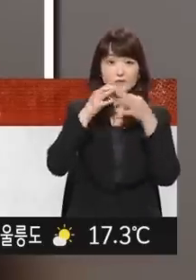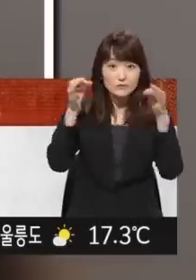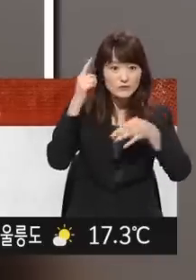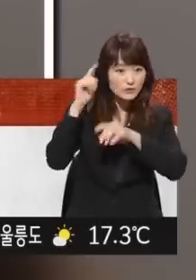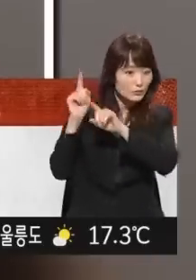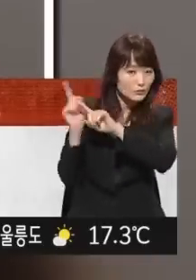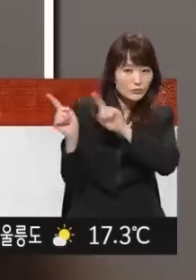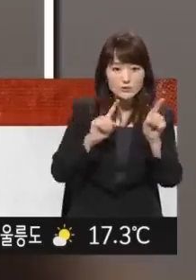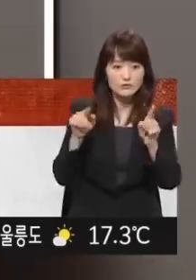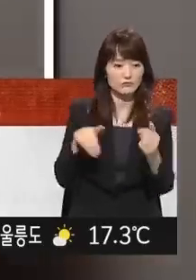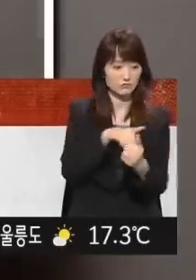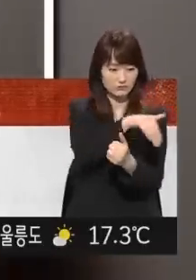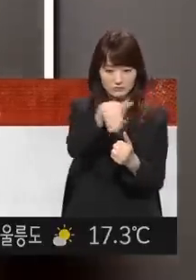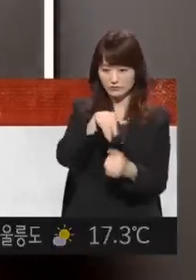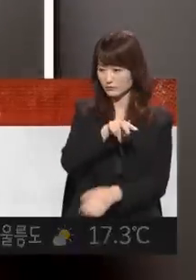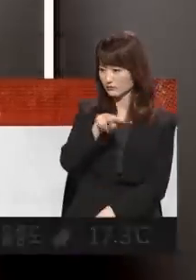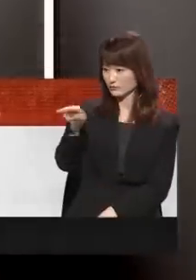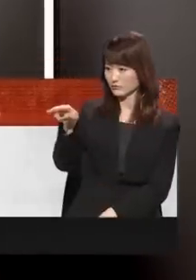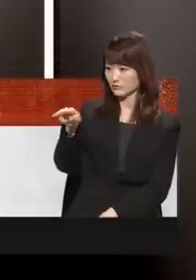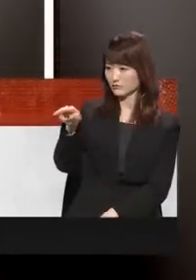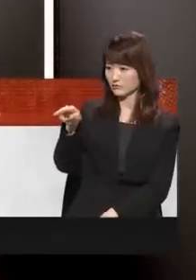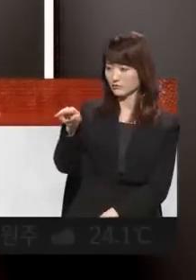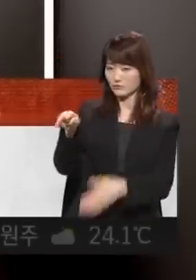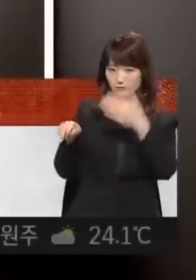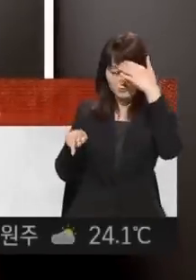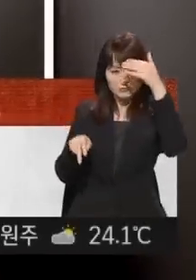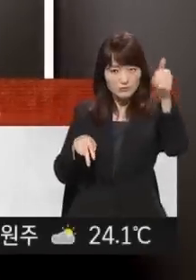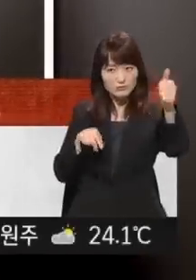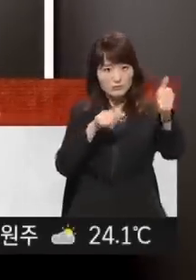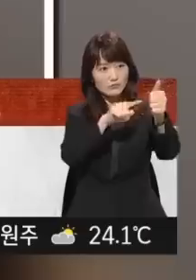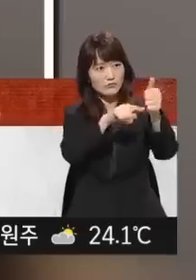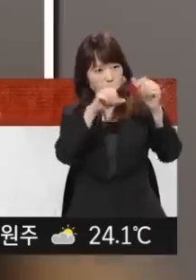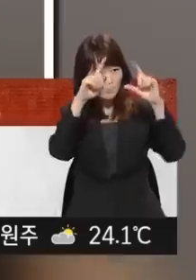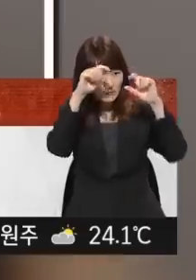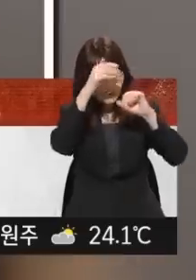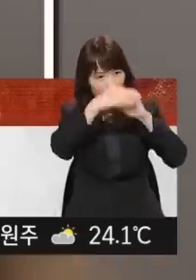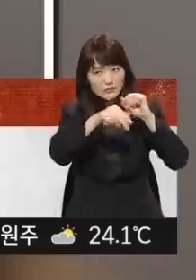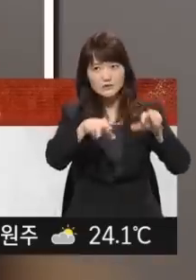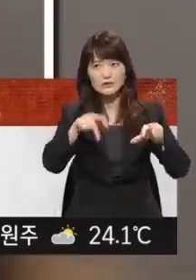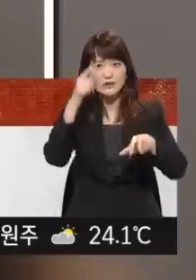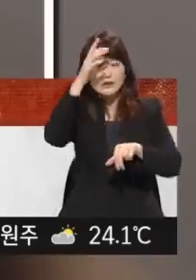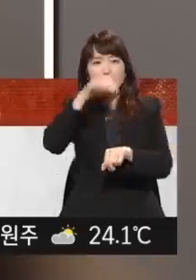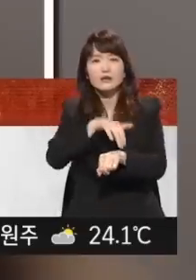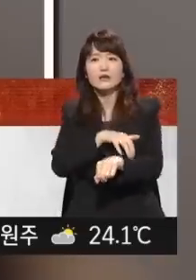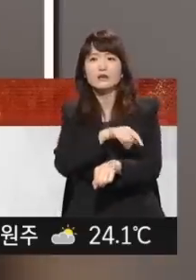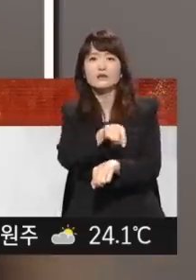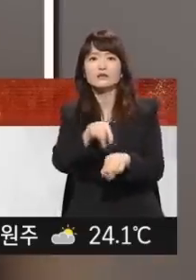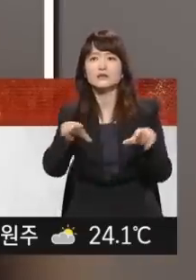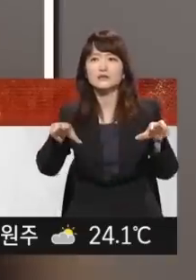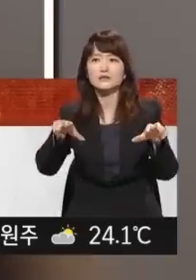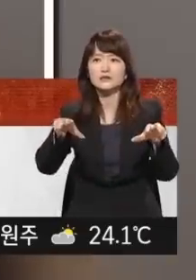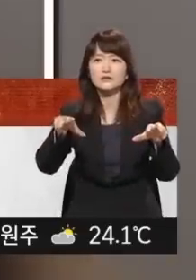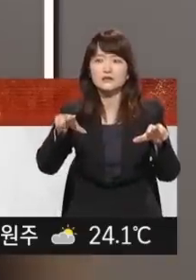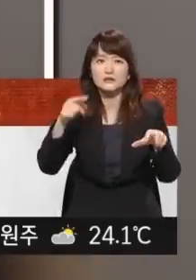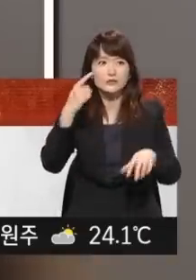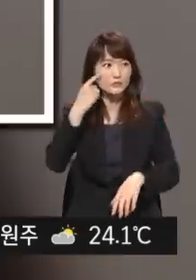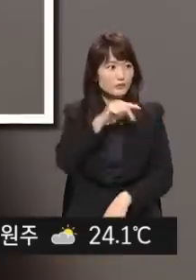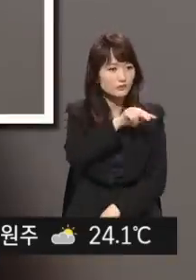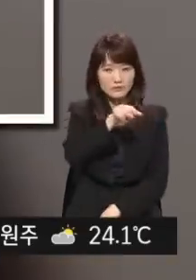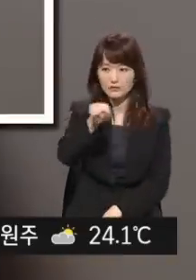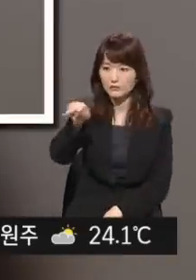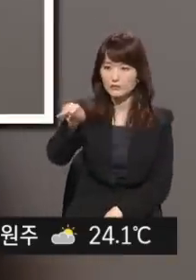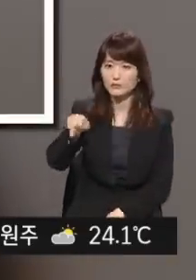딱 정신을 차리고 주변을 보는데 막 교주님 같이 보이는 그 사진과 나 지금도 소름 돋아 그런게 이제서야 내 눈에 막 보이는